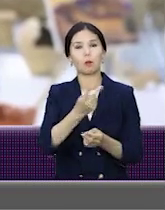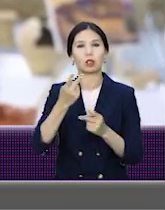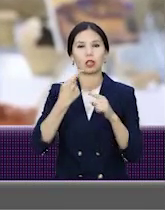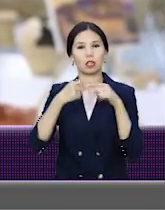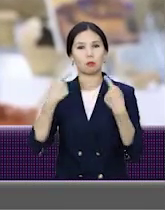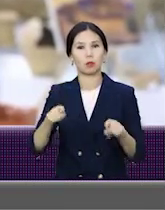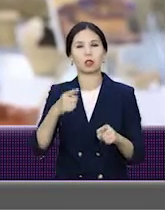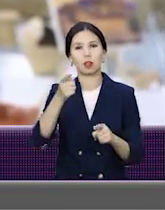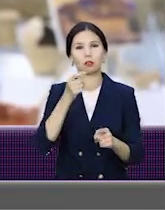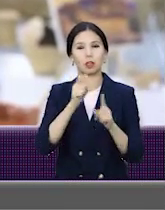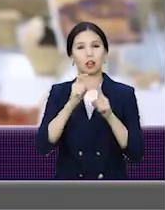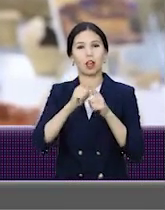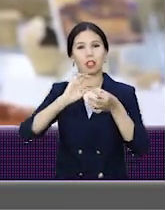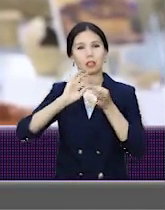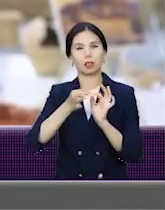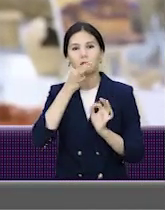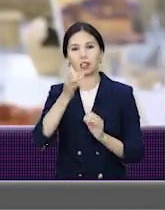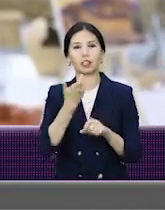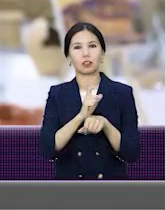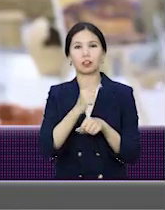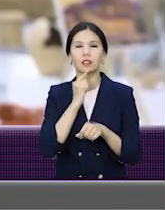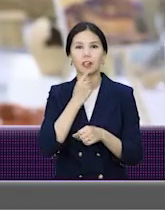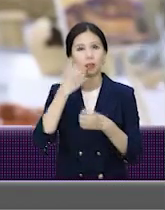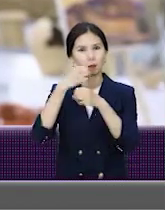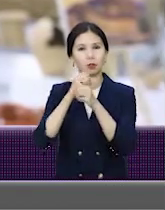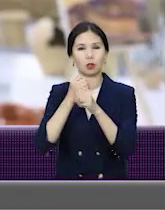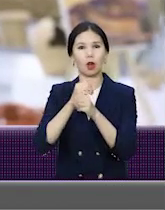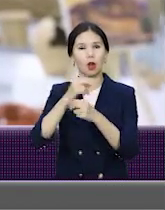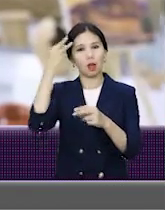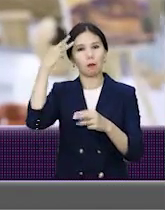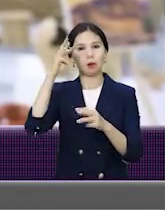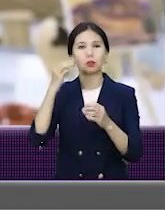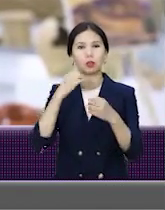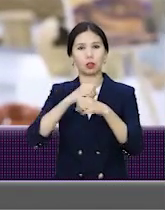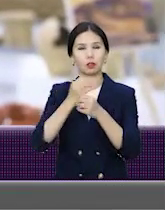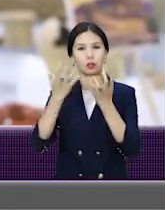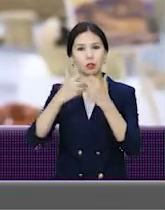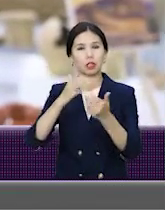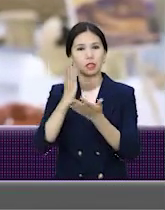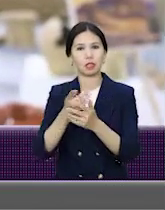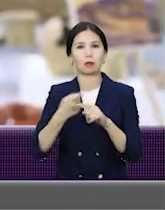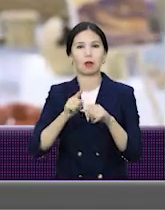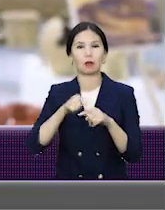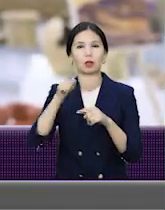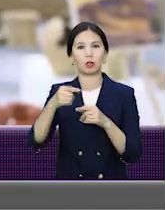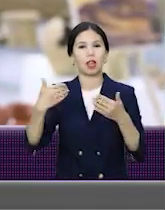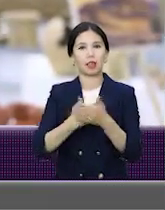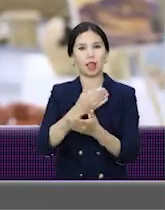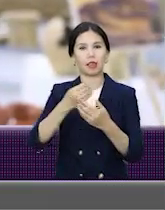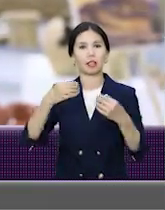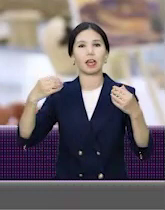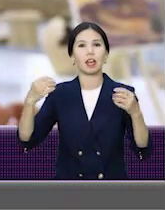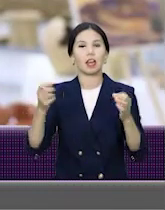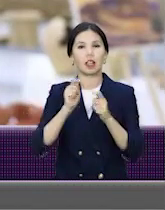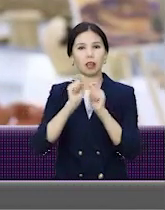boshqacha. Buni ta'riflash qiyin. Akademiya laboratoriyalarida zamonaviy uskunalar bor. Bunday sharoitdan foydalanib yangi ixtirolar